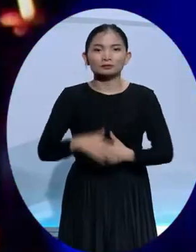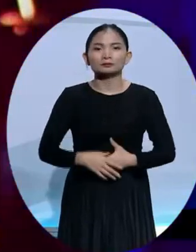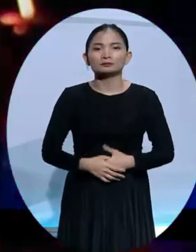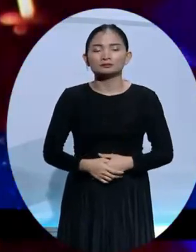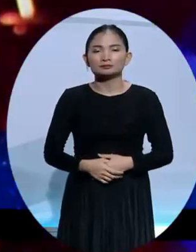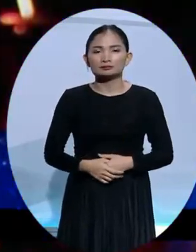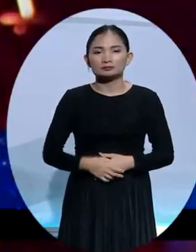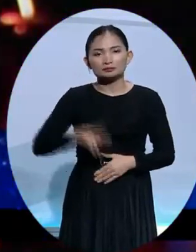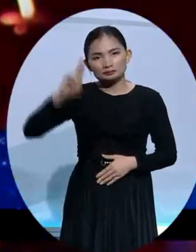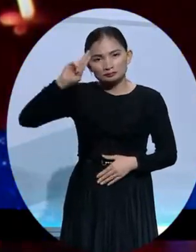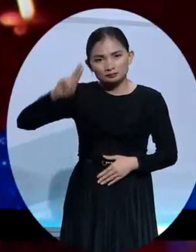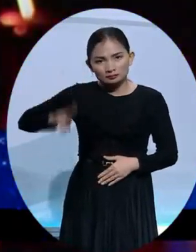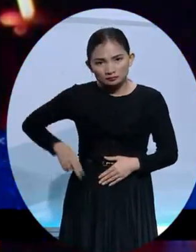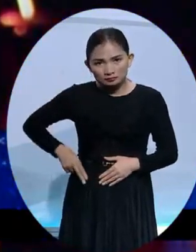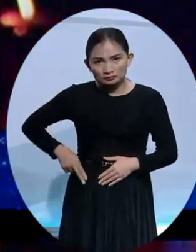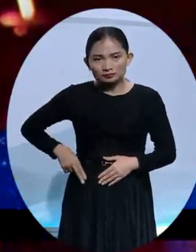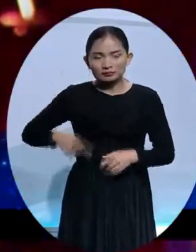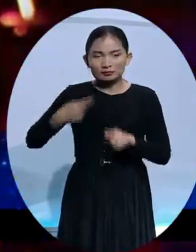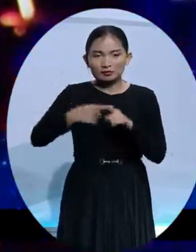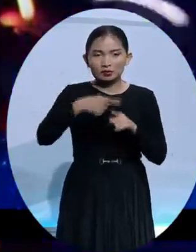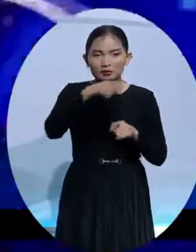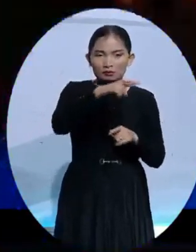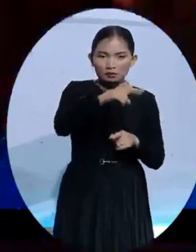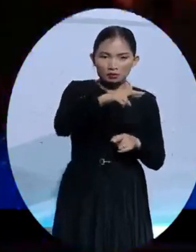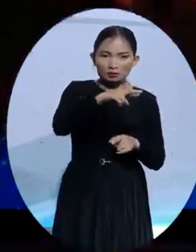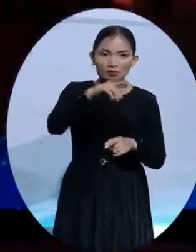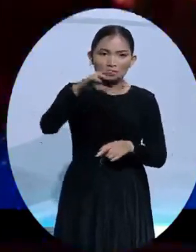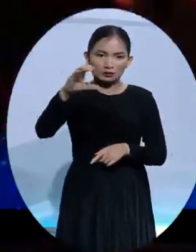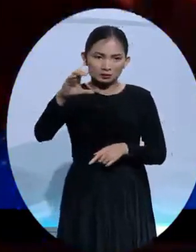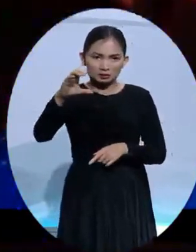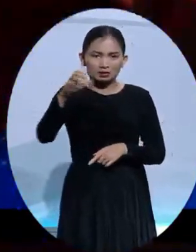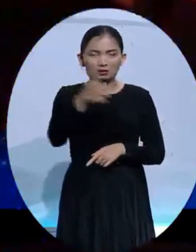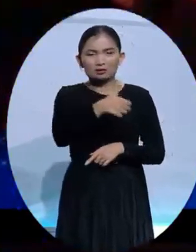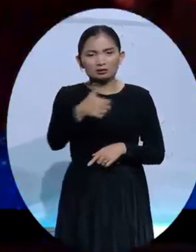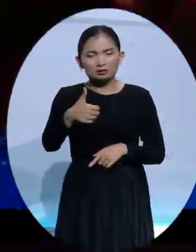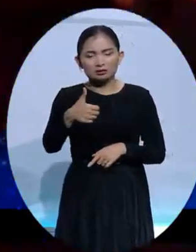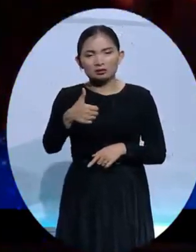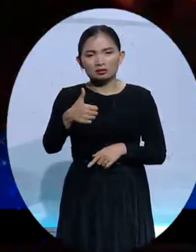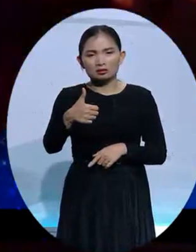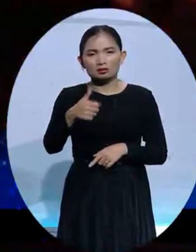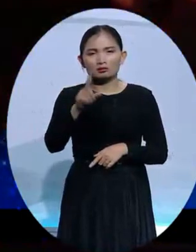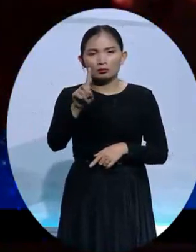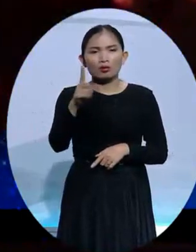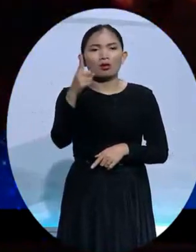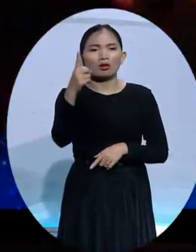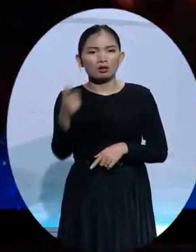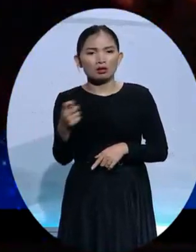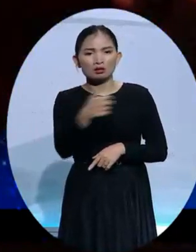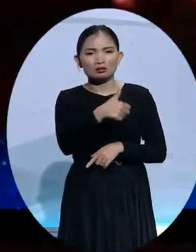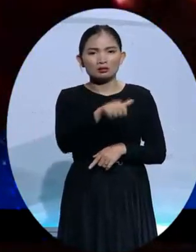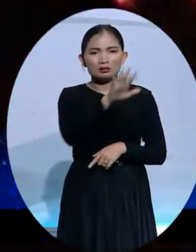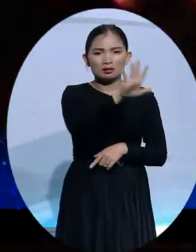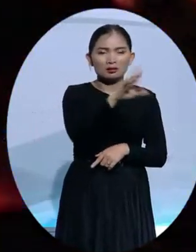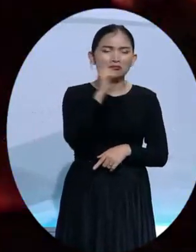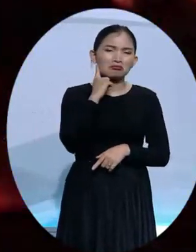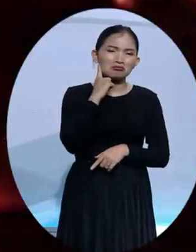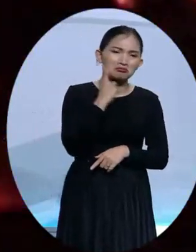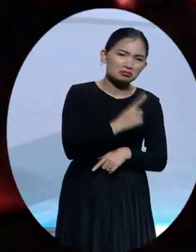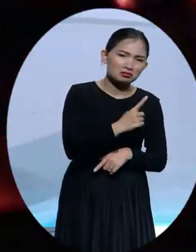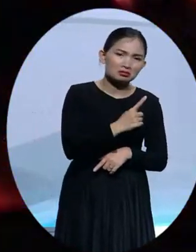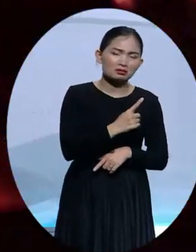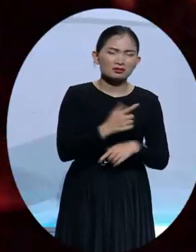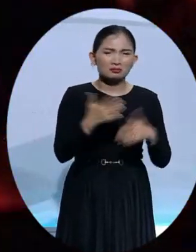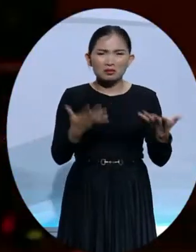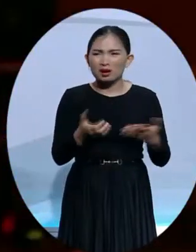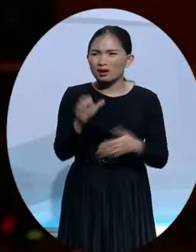Theo cảnh sát trưởng thành phố Robert Conti, một người đã thiệt mạng và 5 người khác bị thương trong vụ nổ súng này. Dù đến nay chưa có manh mối về thủ